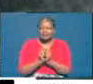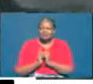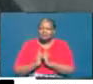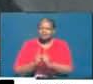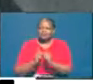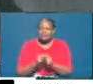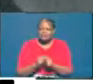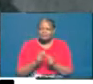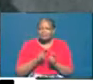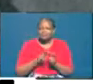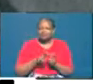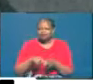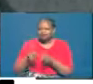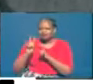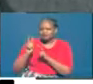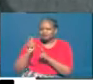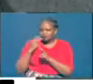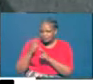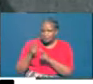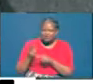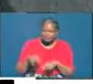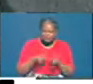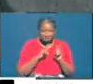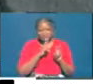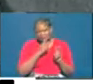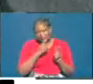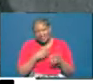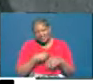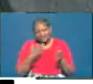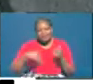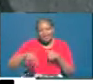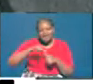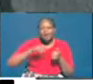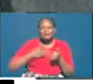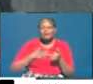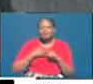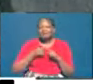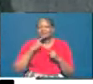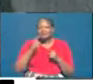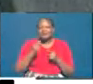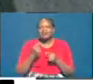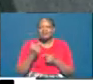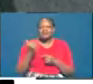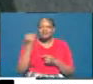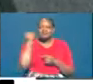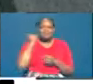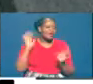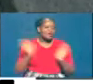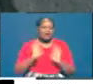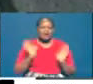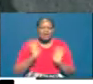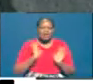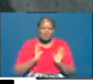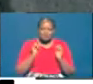naangalia hivi naona wewe hiko, na hii neno ya kusema hiko nyuma yangu.